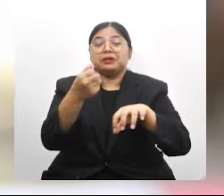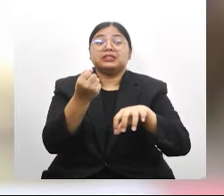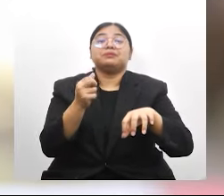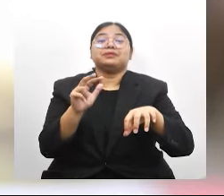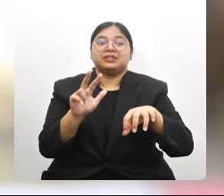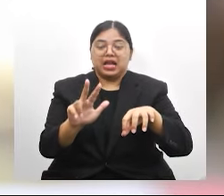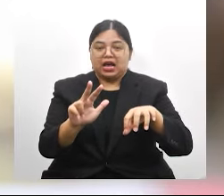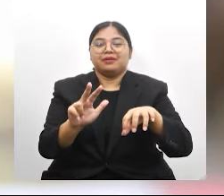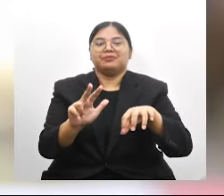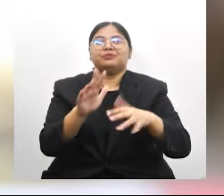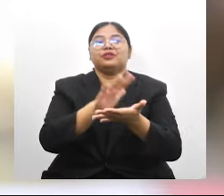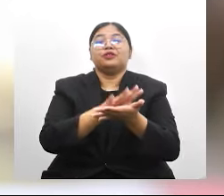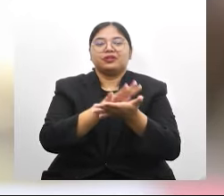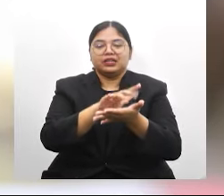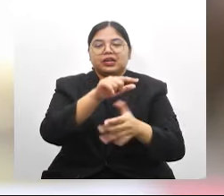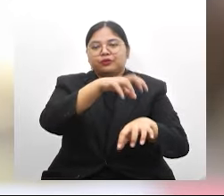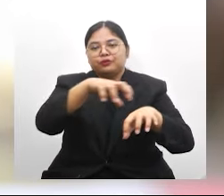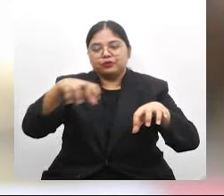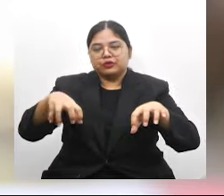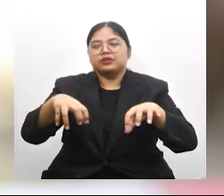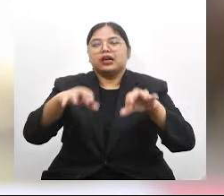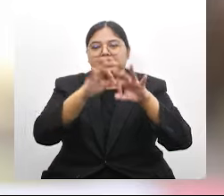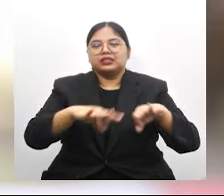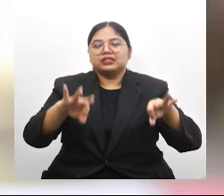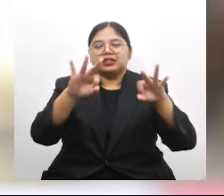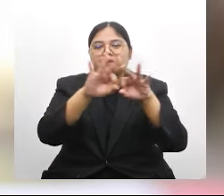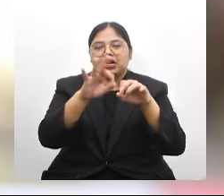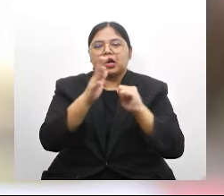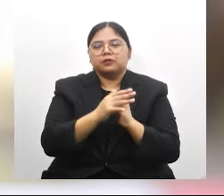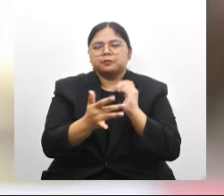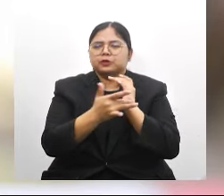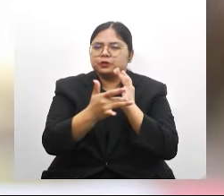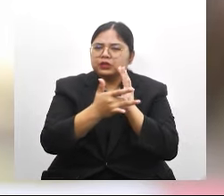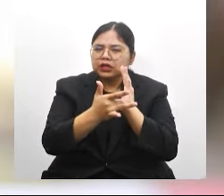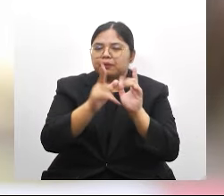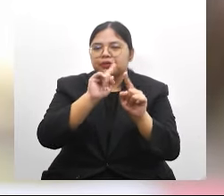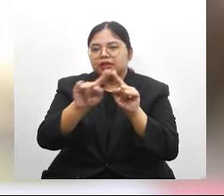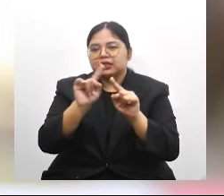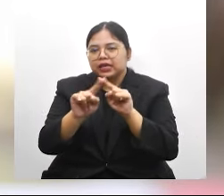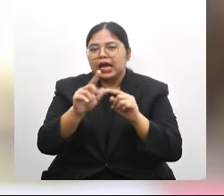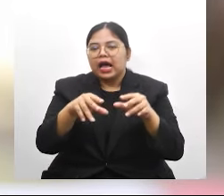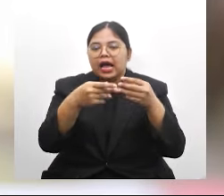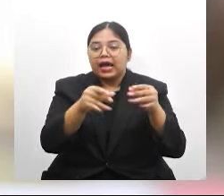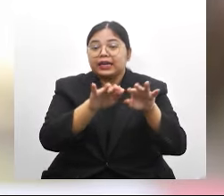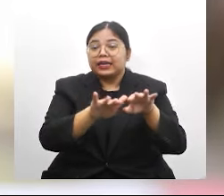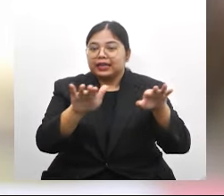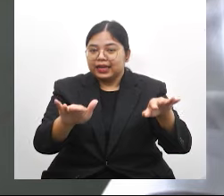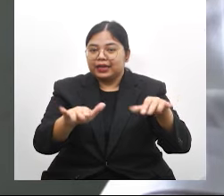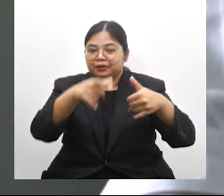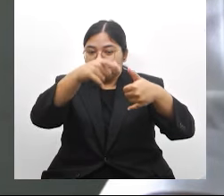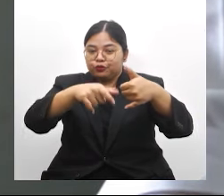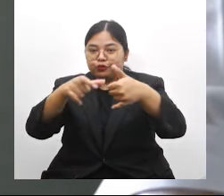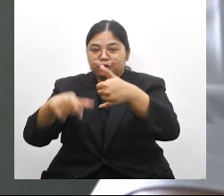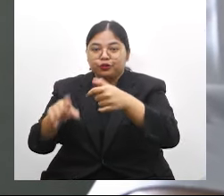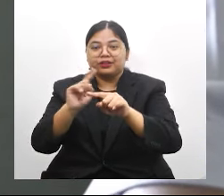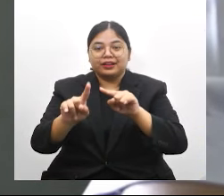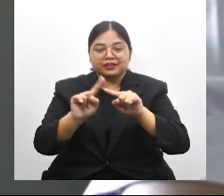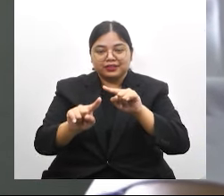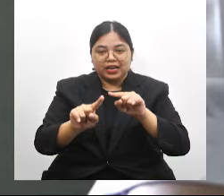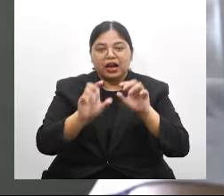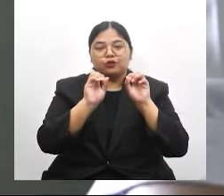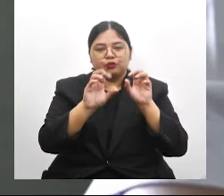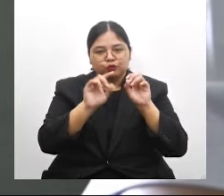โจทย์ใหญ่ก็คือเราจะต้องเ่อสร้างนวัตกรรมนะคะเพื่อจะให้นักเรียนเป็นนวัตกรนะคะเพราะฉะนั้นโจทยของคุณครูทุกคนก็คือคุณครูจะต้องมี